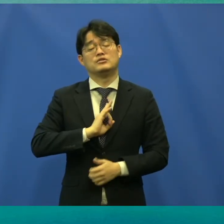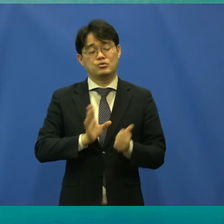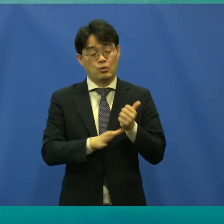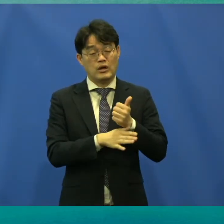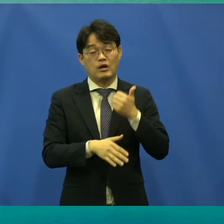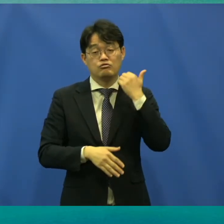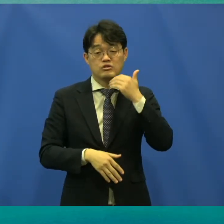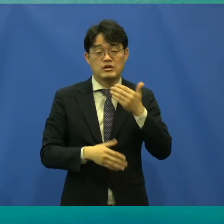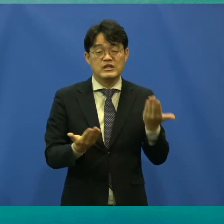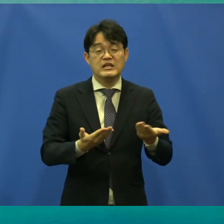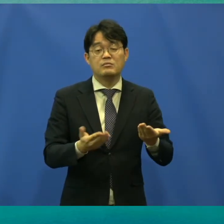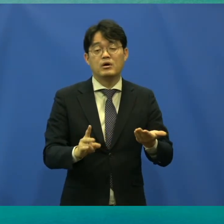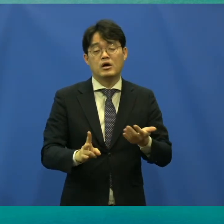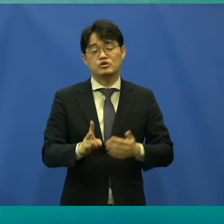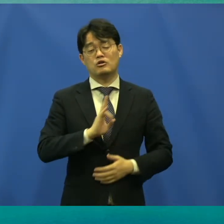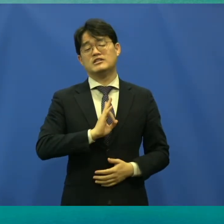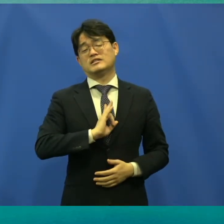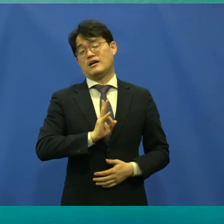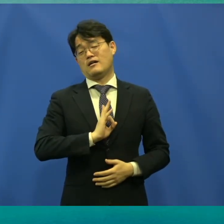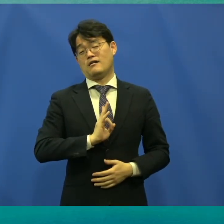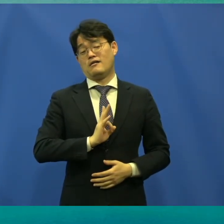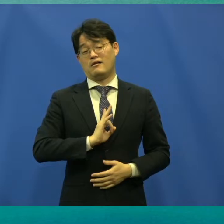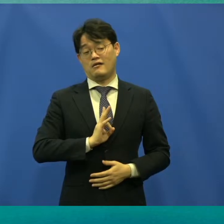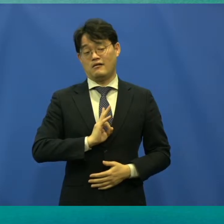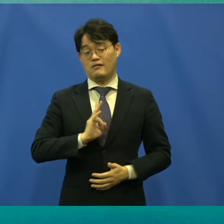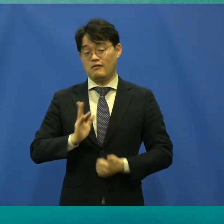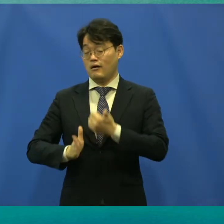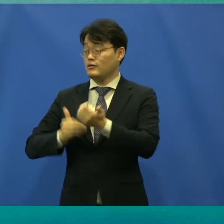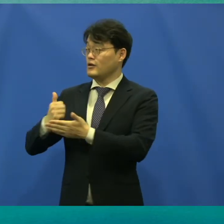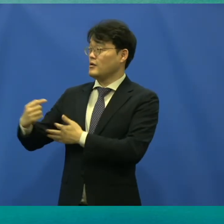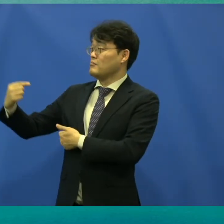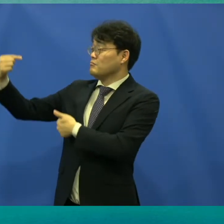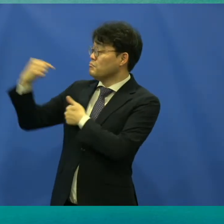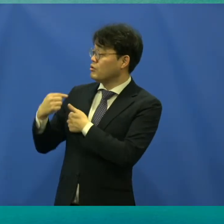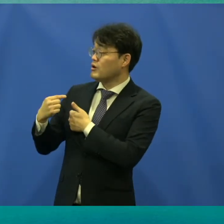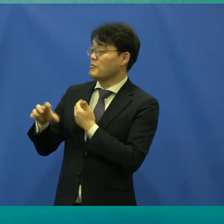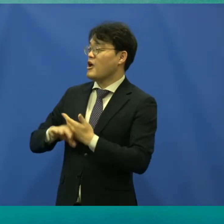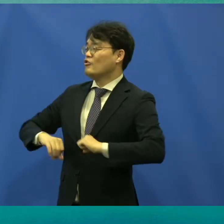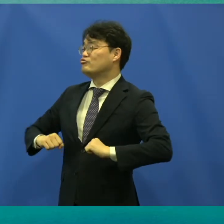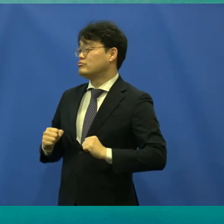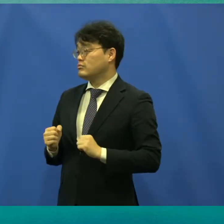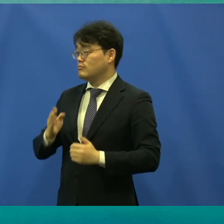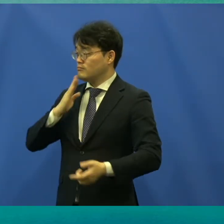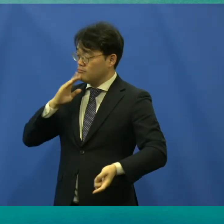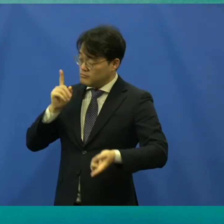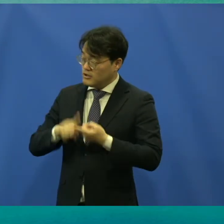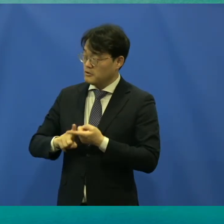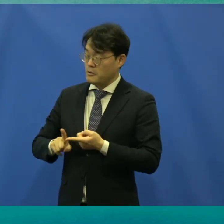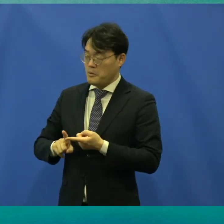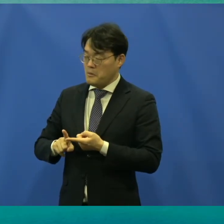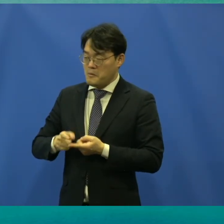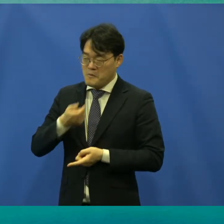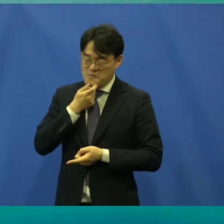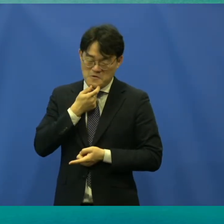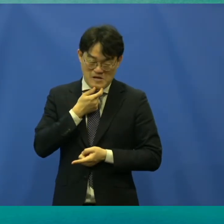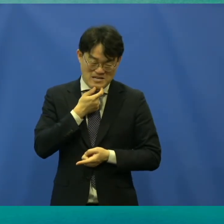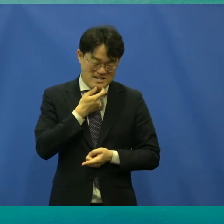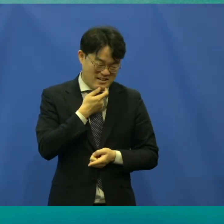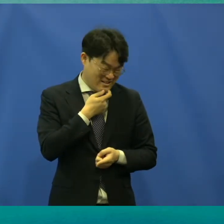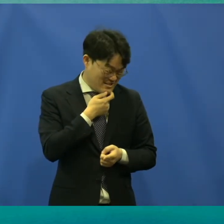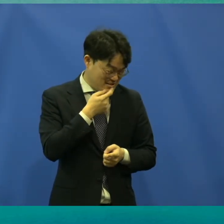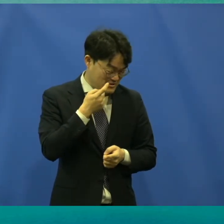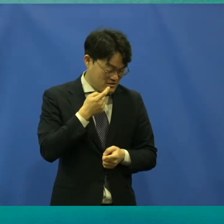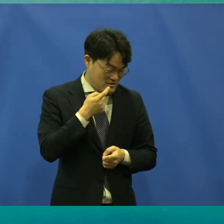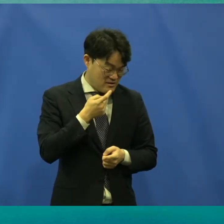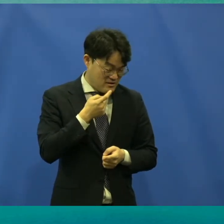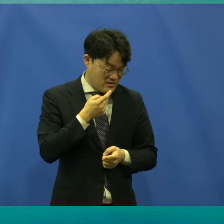지금 우리는 이 사건만 보지만 이 모든 여정 속에 그 선지자가 하나님의 마음을 얼마나